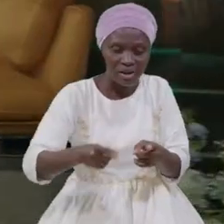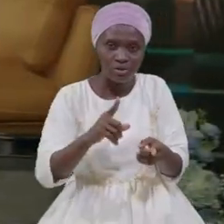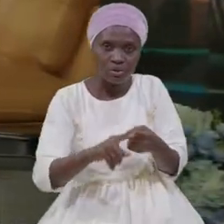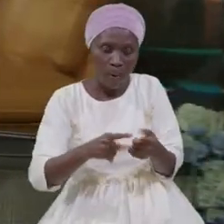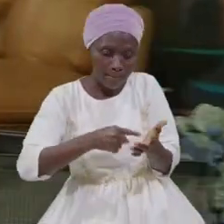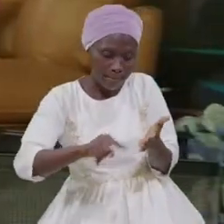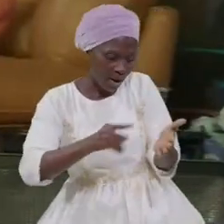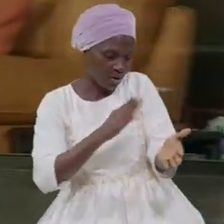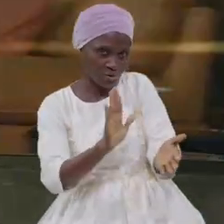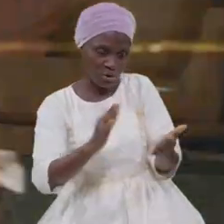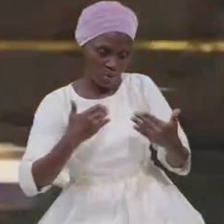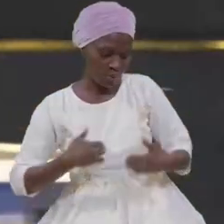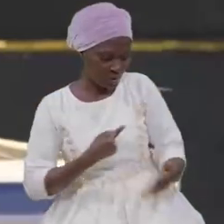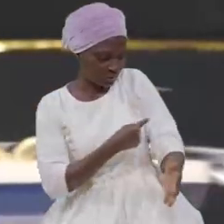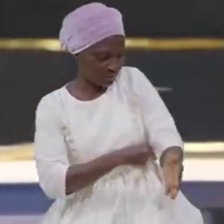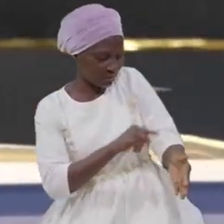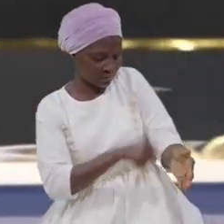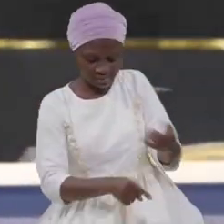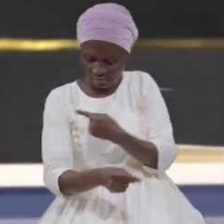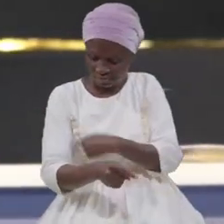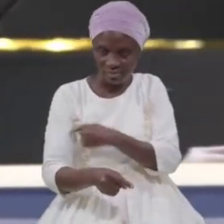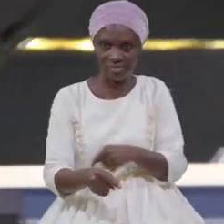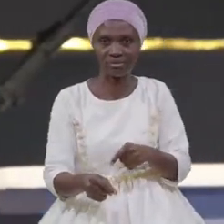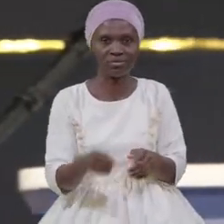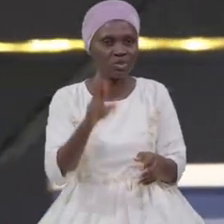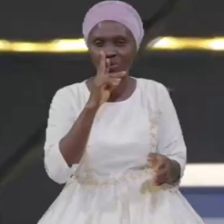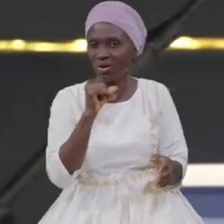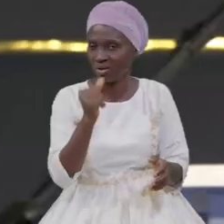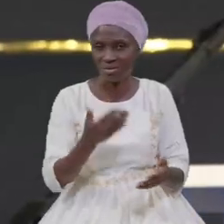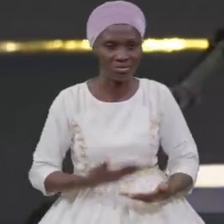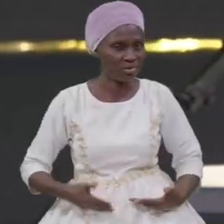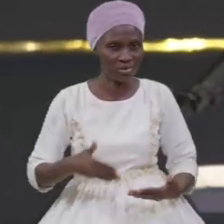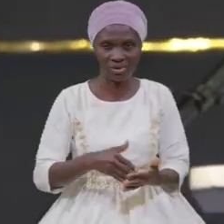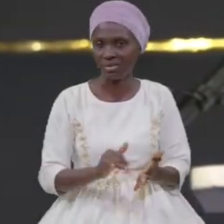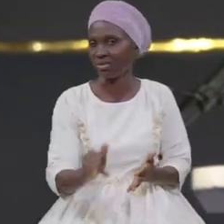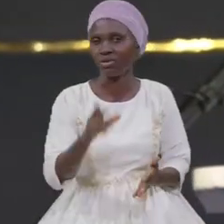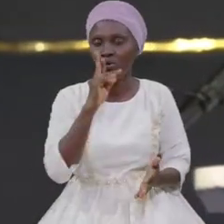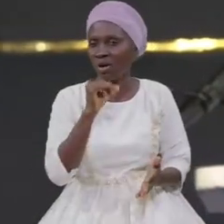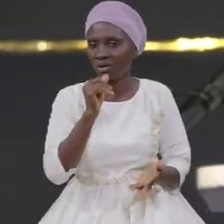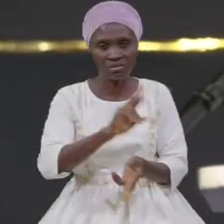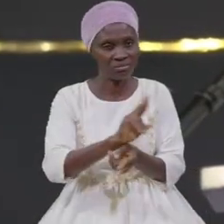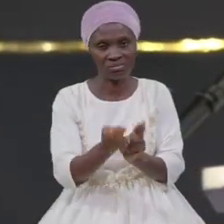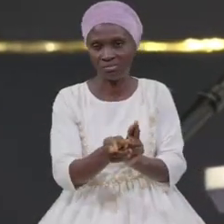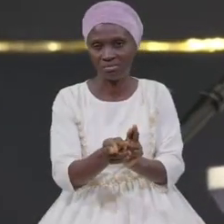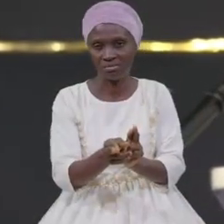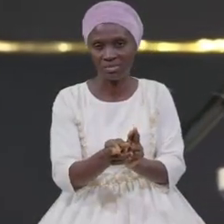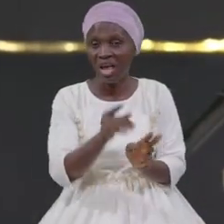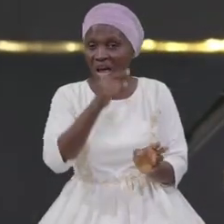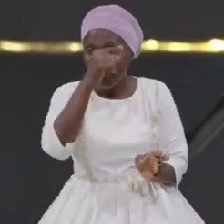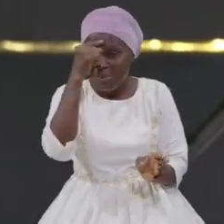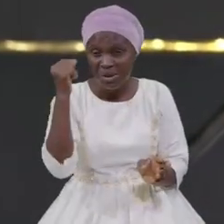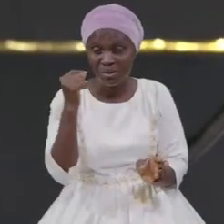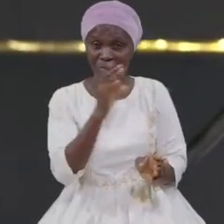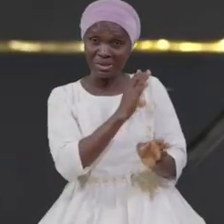entités-là. Tu n'es pas encore né de nouveau. Parce que Christ est loin